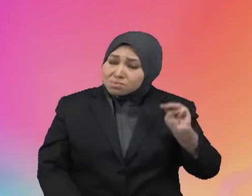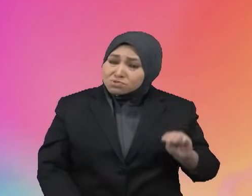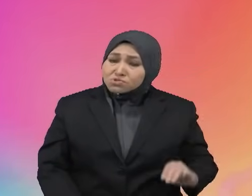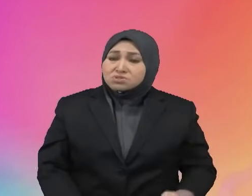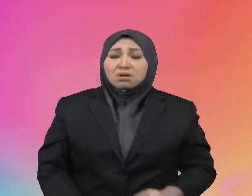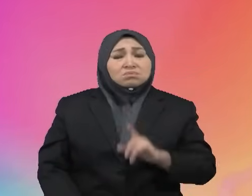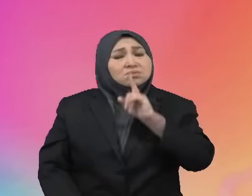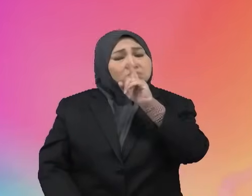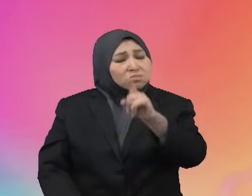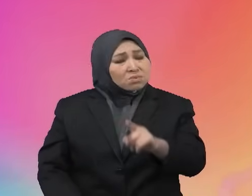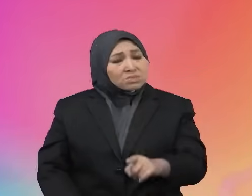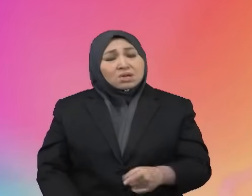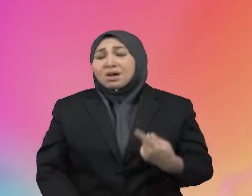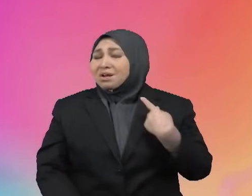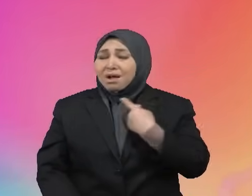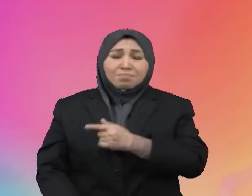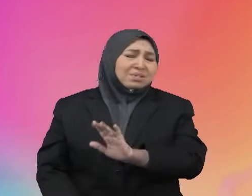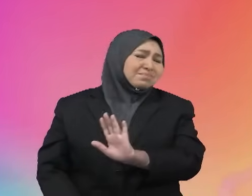إنا لن